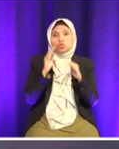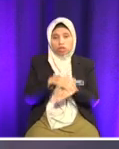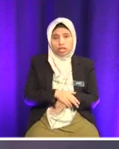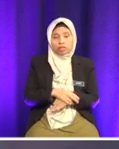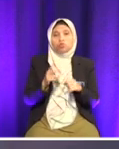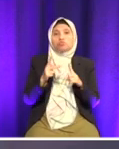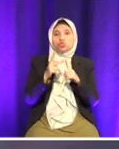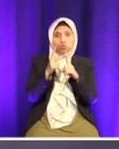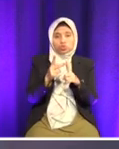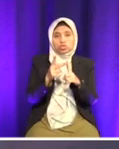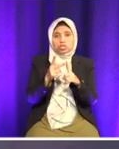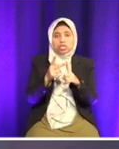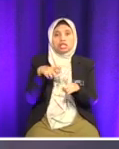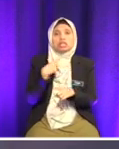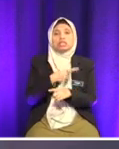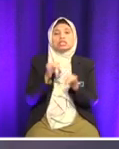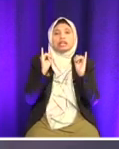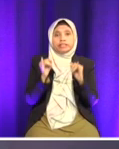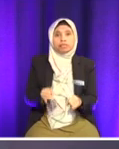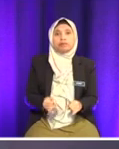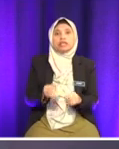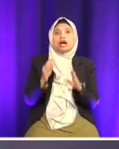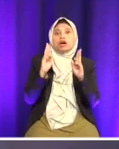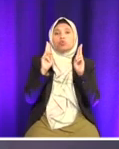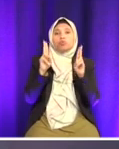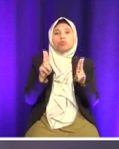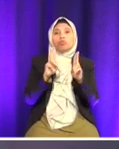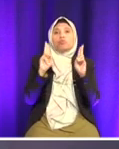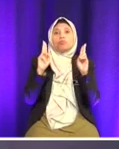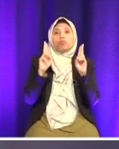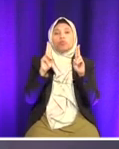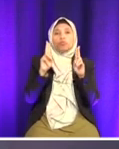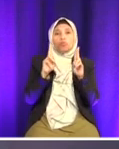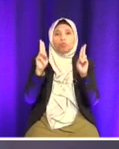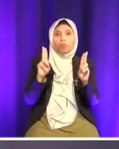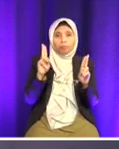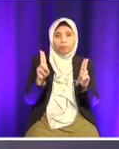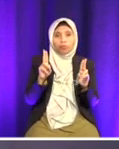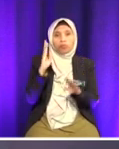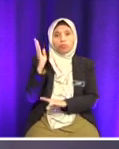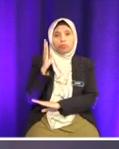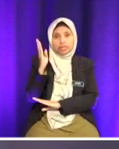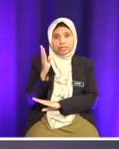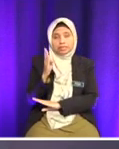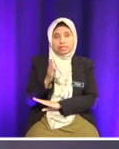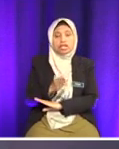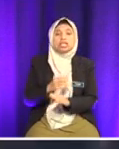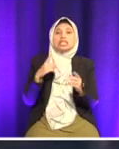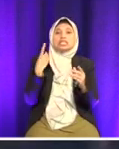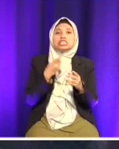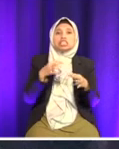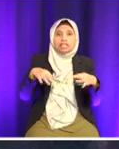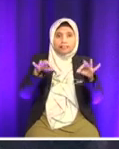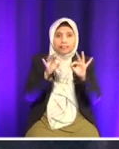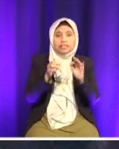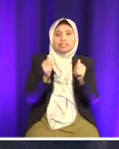kita kita ibadah umum itu berjual beli kita bermuamalah kita berseimbang dan kawan-kawan